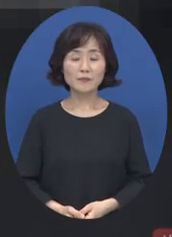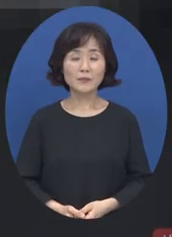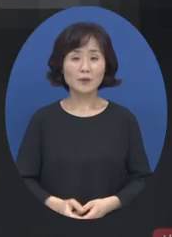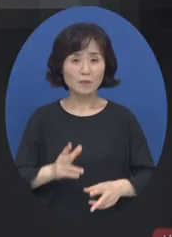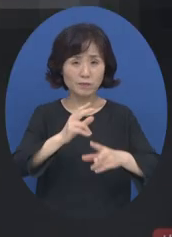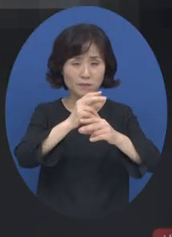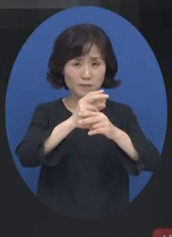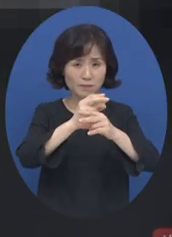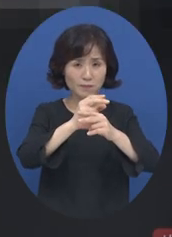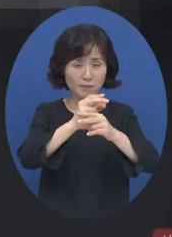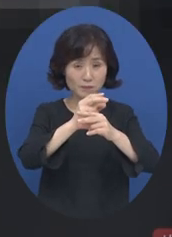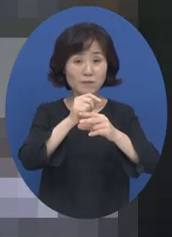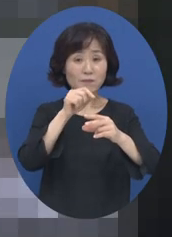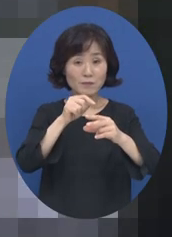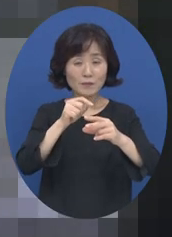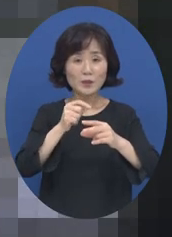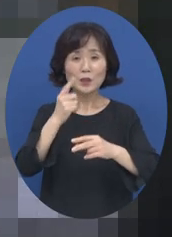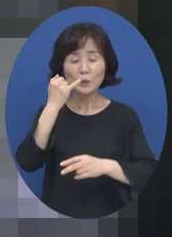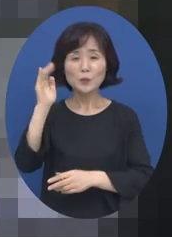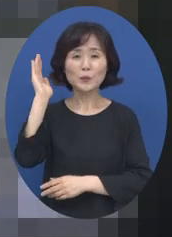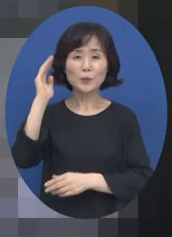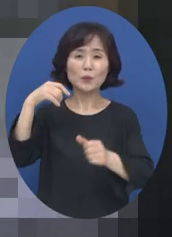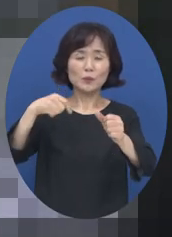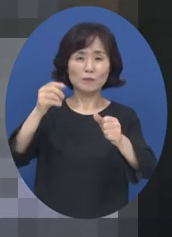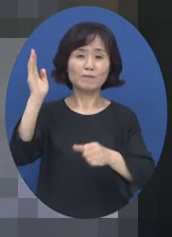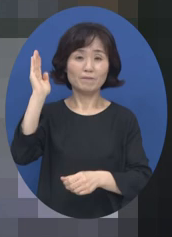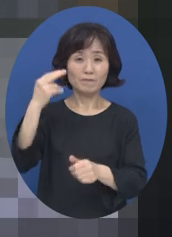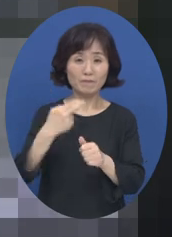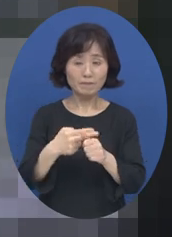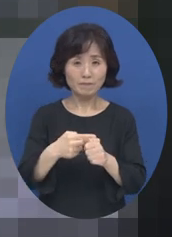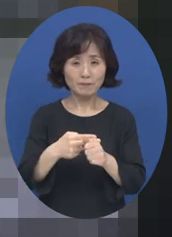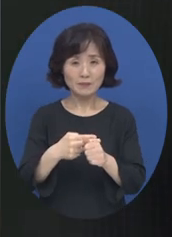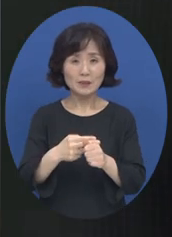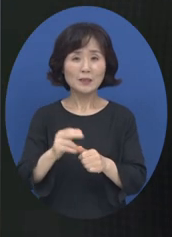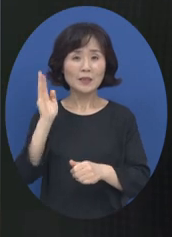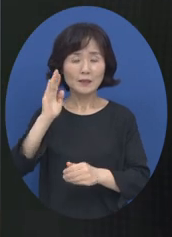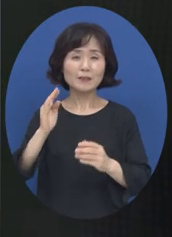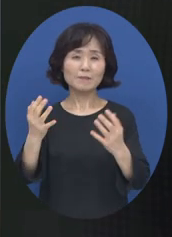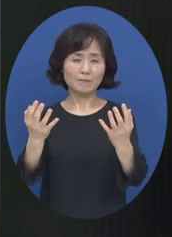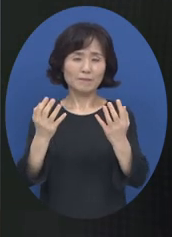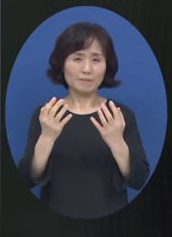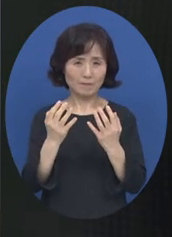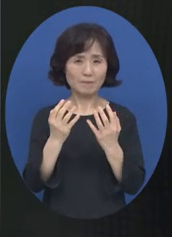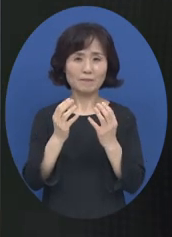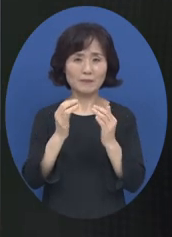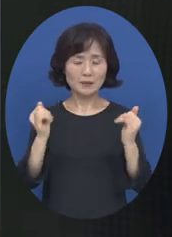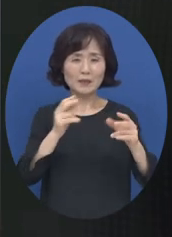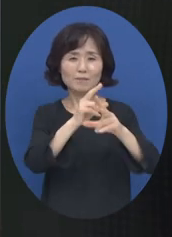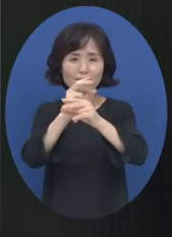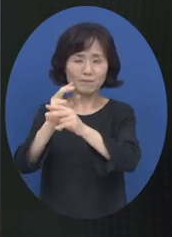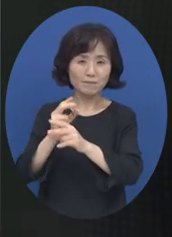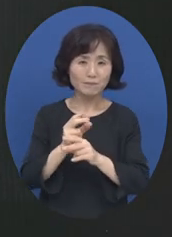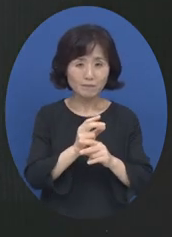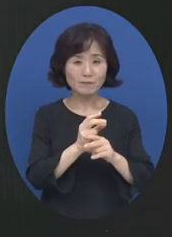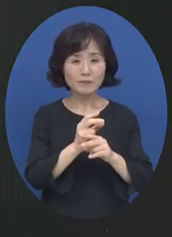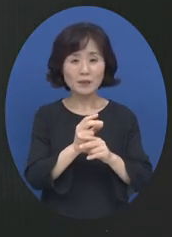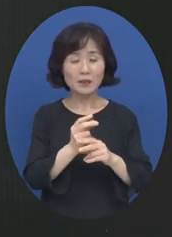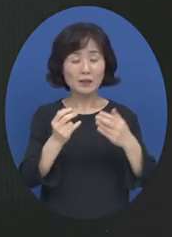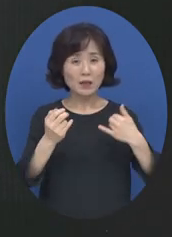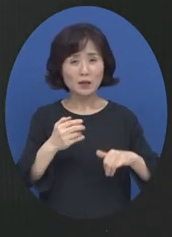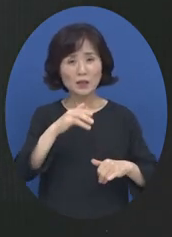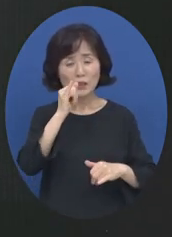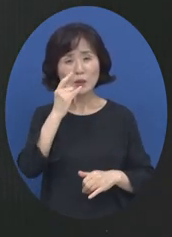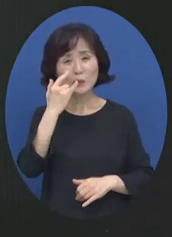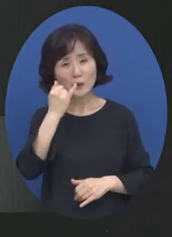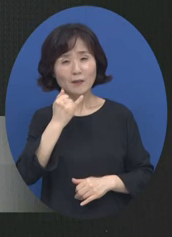화상회의 플랫폼인 줌을 통해 부모 교육 강사와 수강생들이 만났습니다. 영유아 자녀를 둔 부모들은 저마다 육아 고충을